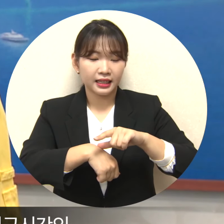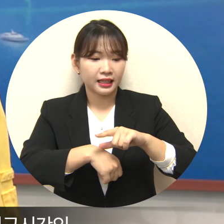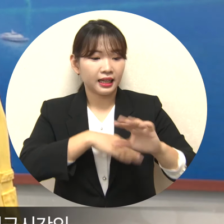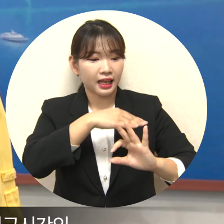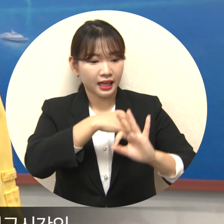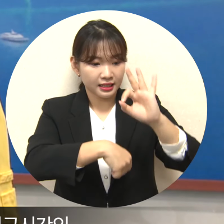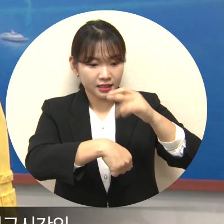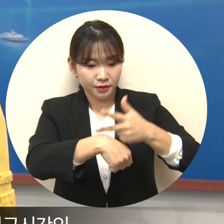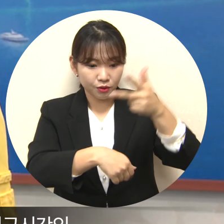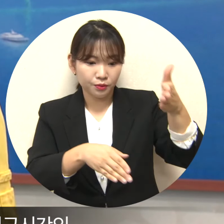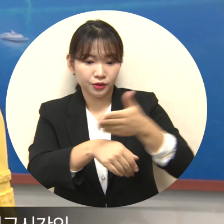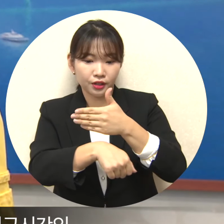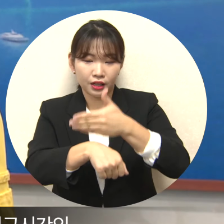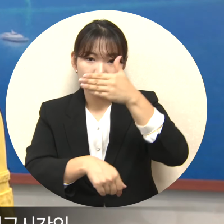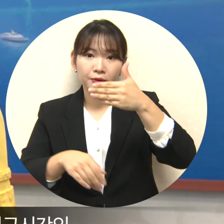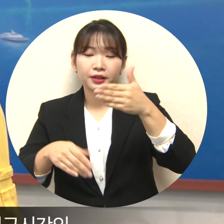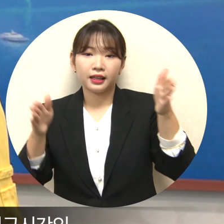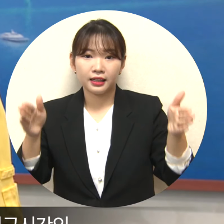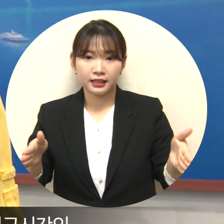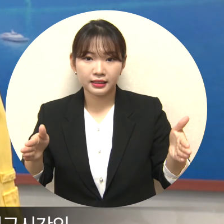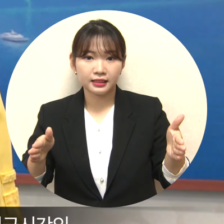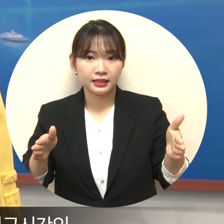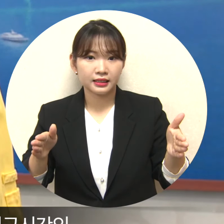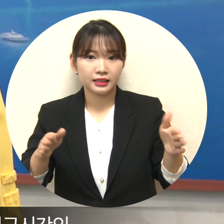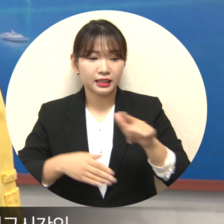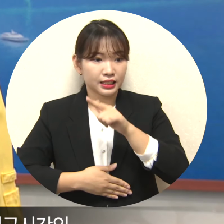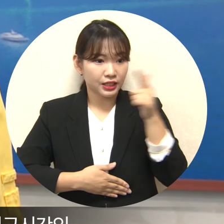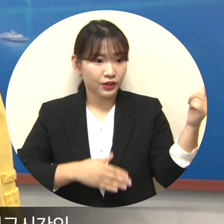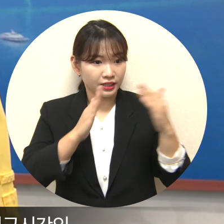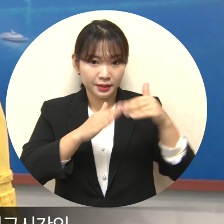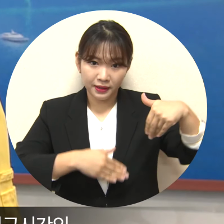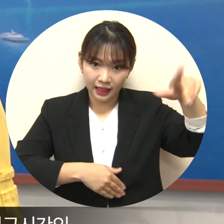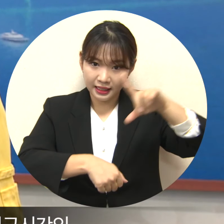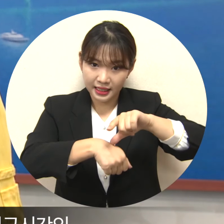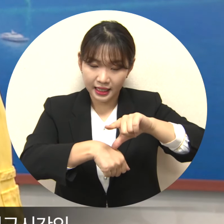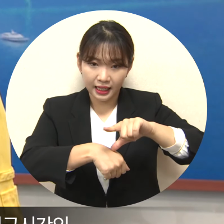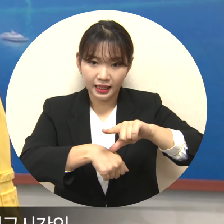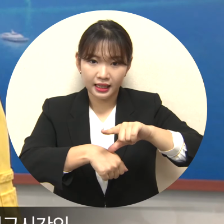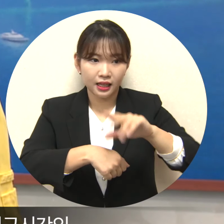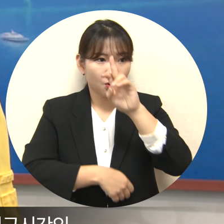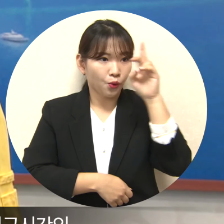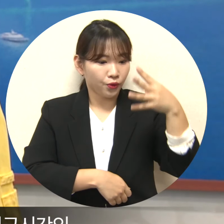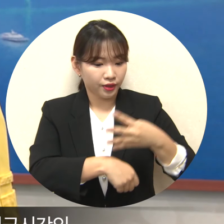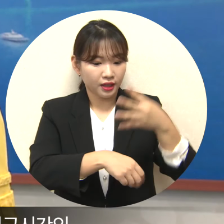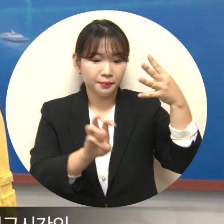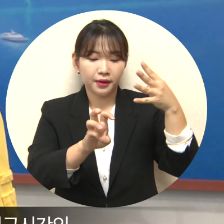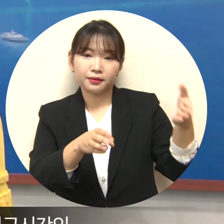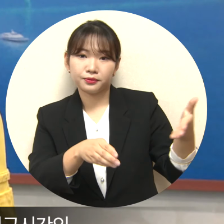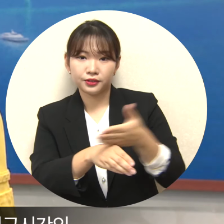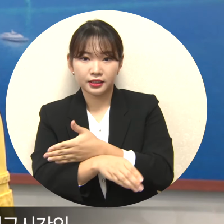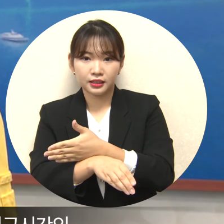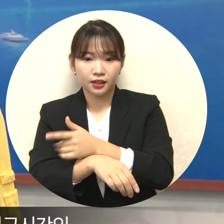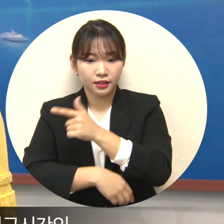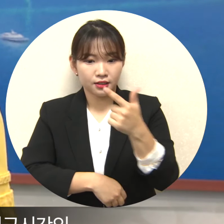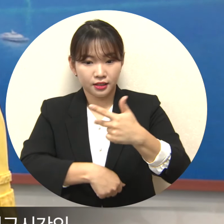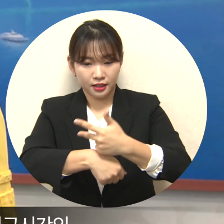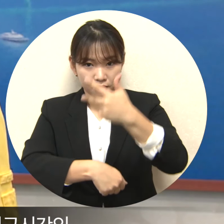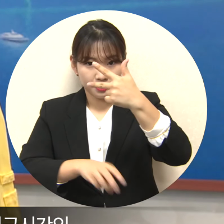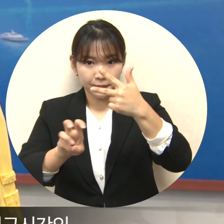오전 7시부터 9시까지 하교 및 퇴근 시간인 오후 4시 30분부터